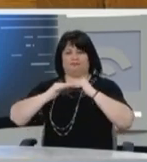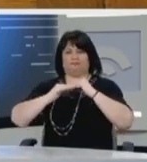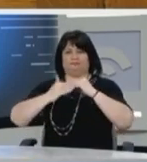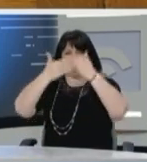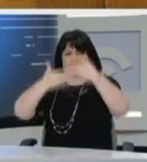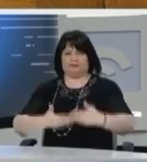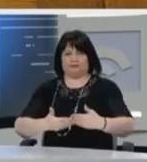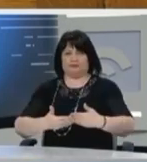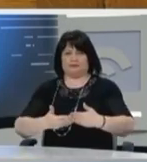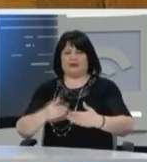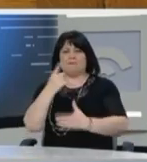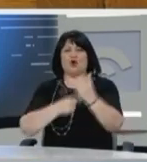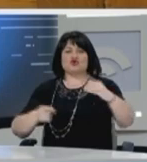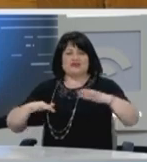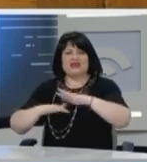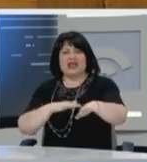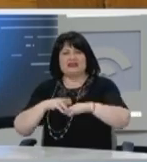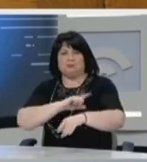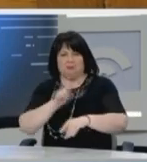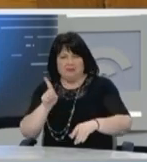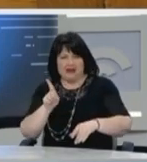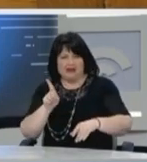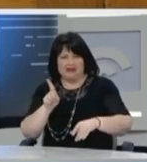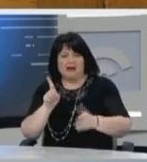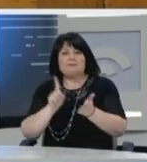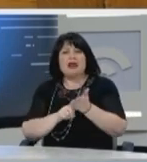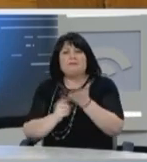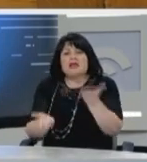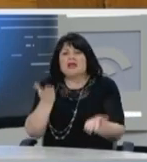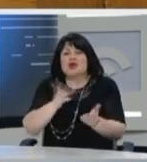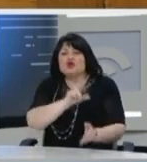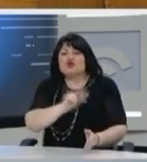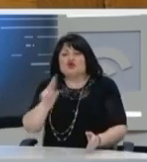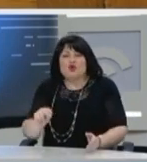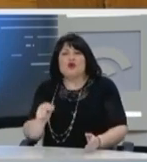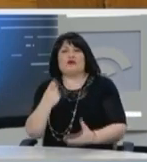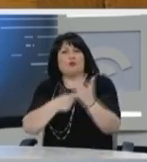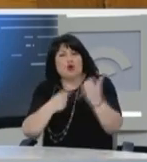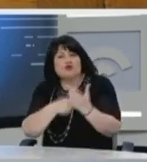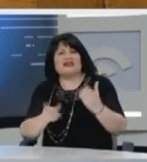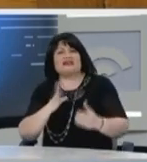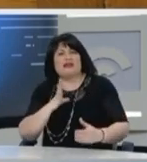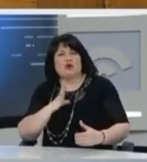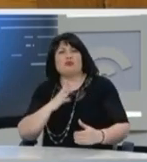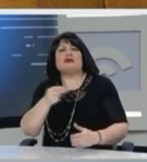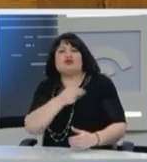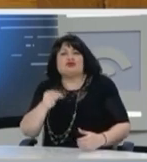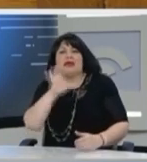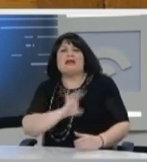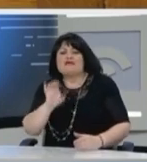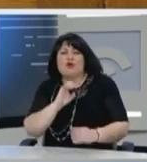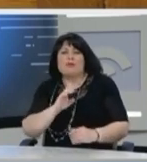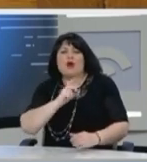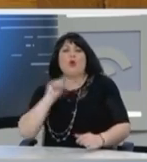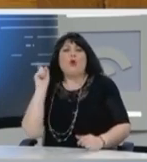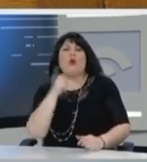πρέπει εξίσου να απορροφήσουν τα βάρη. Είτε οικονομικά, είτε σε πρόσφυγες. Αυτό θα πει η Ευρώπη.